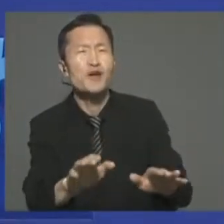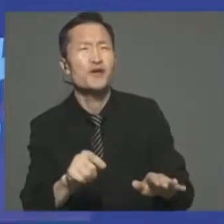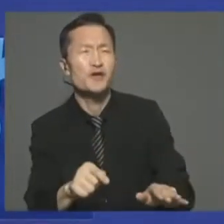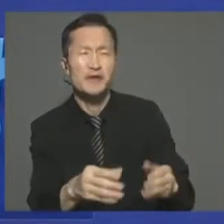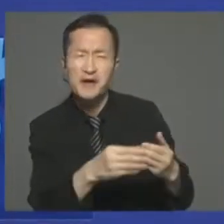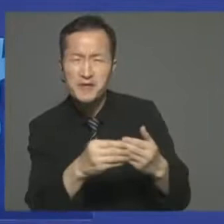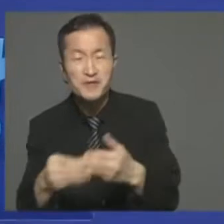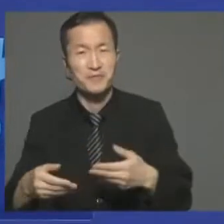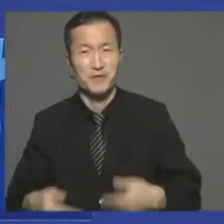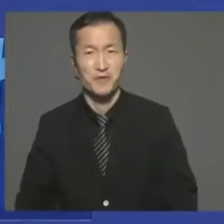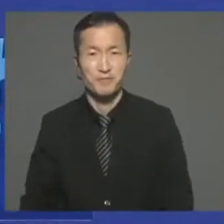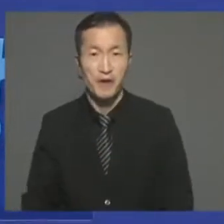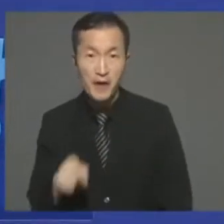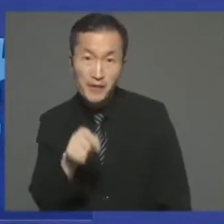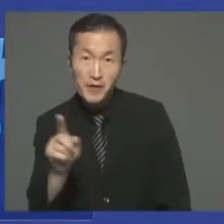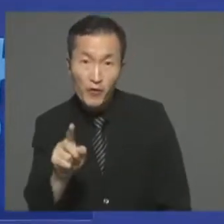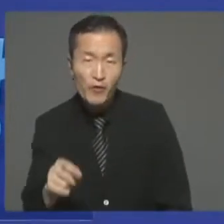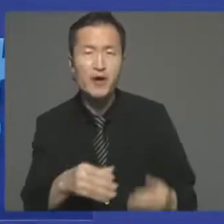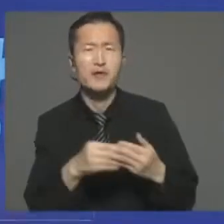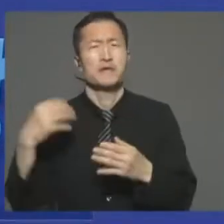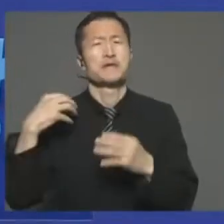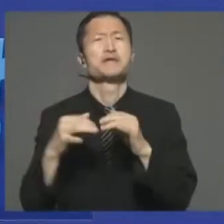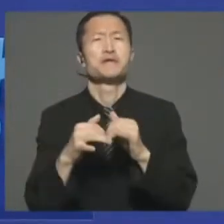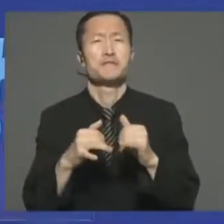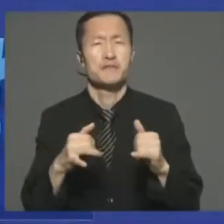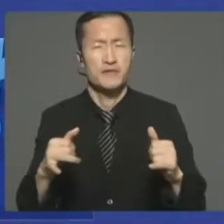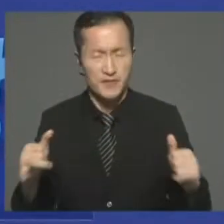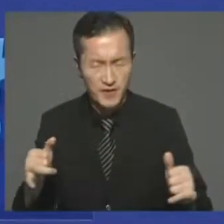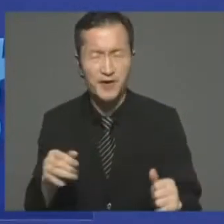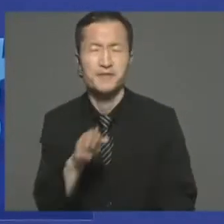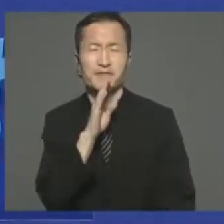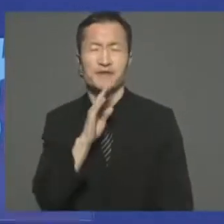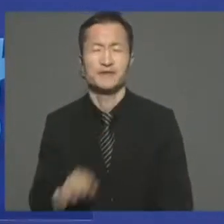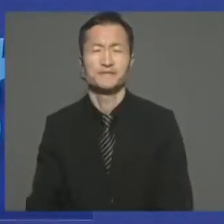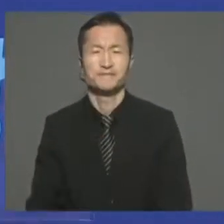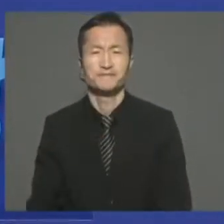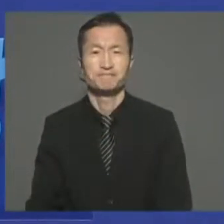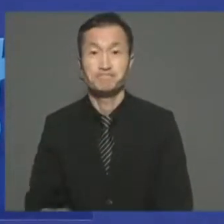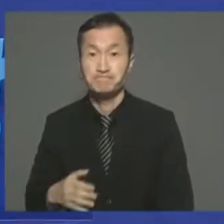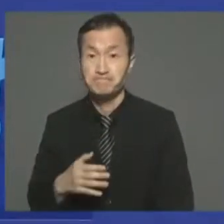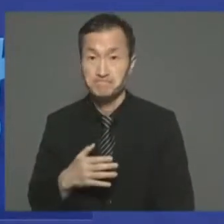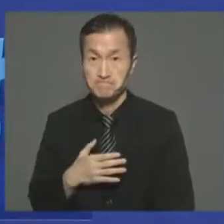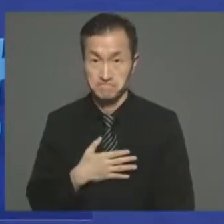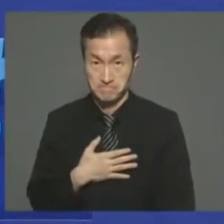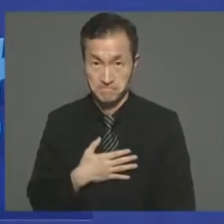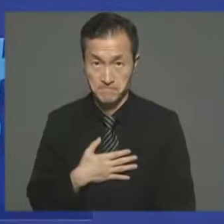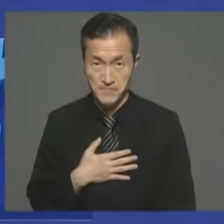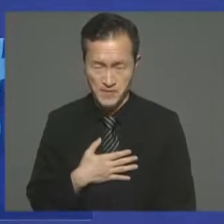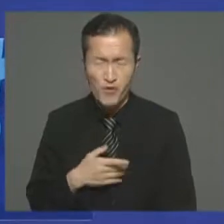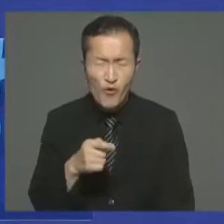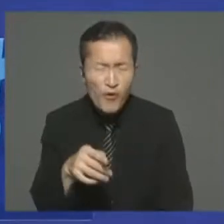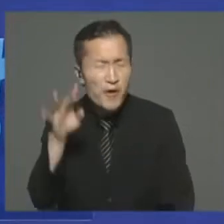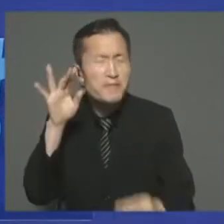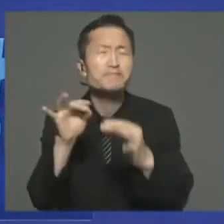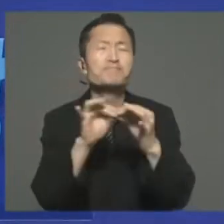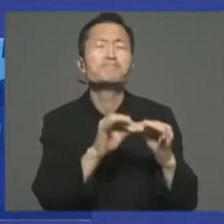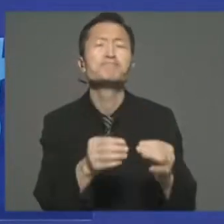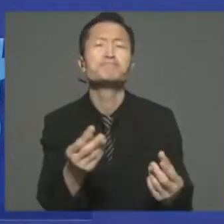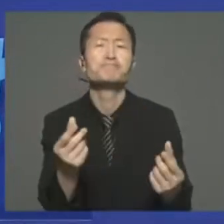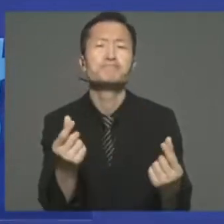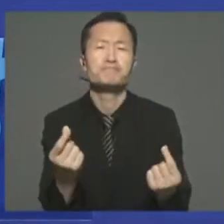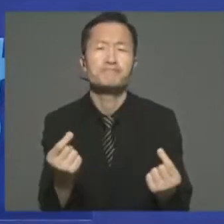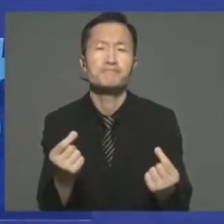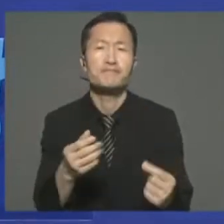됩니다. 그것이 지도자의 역할이고 태도라고 저는 생각합니다. 저는 적어도 그렇게 하려고 합니다.